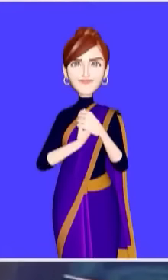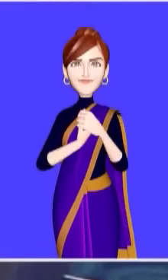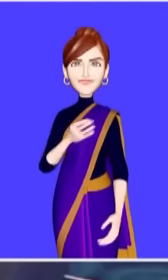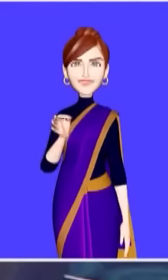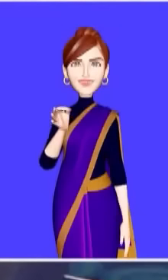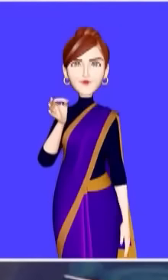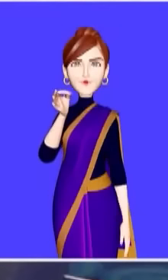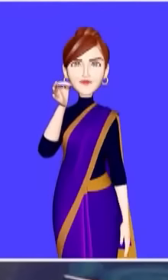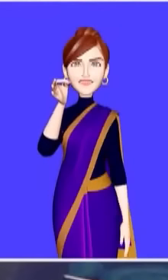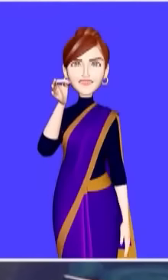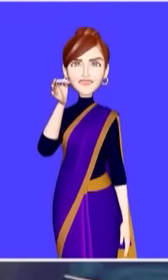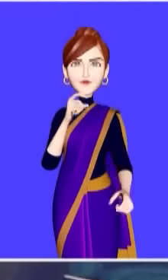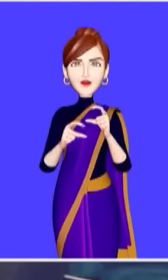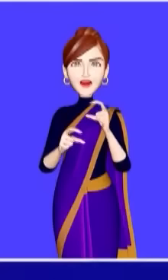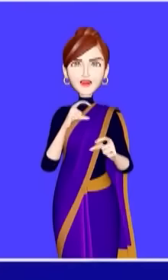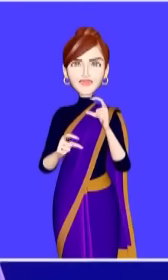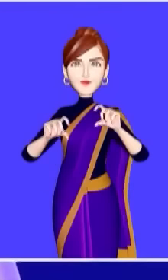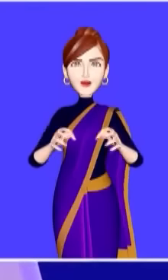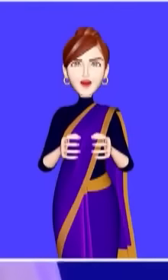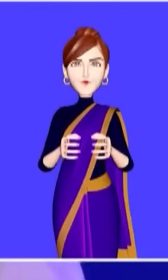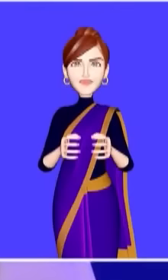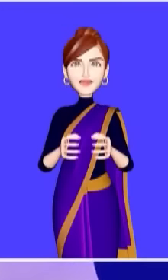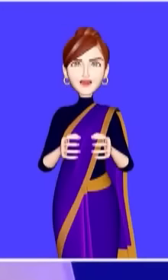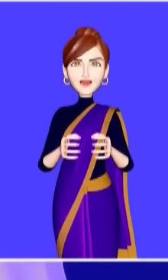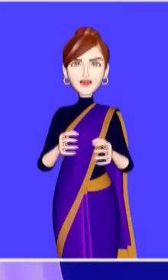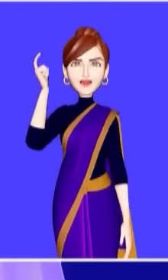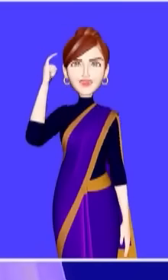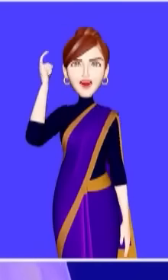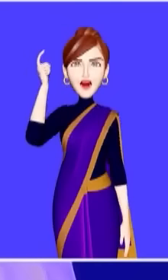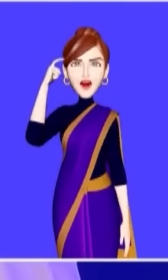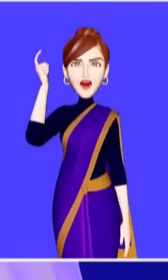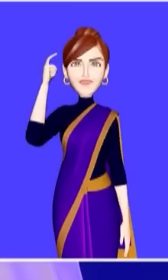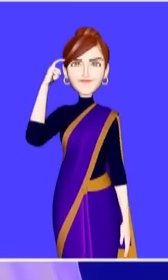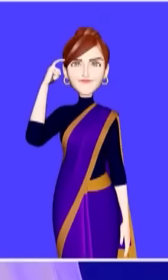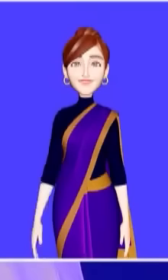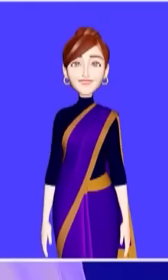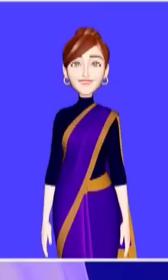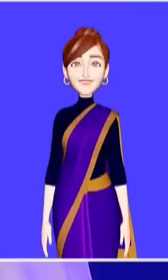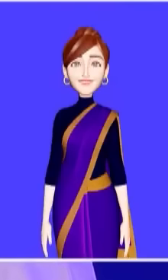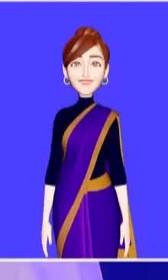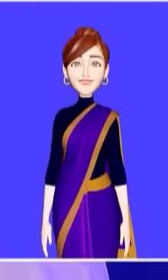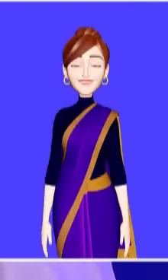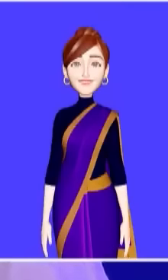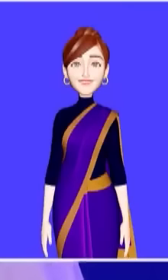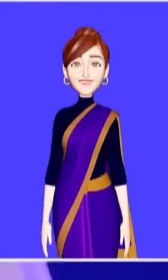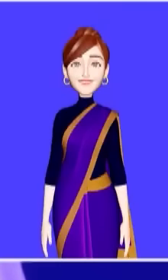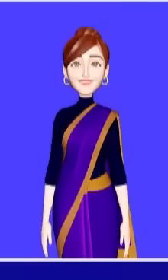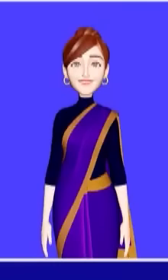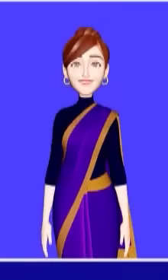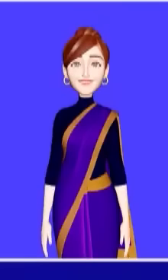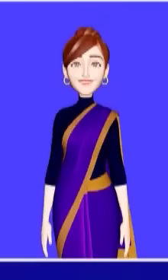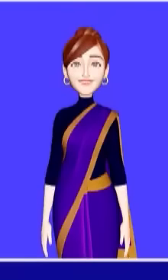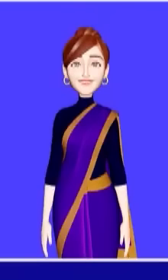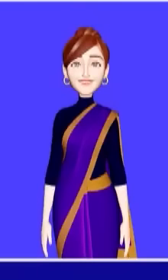वर्तमान पीढ़ी के साथ ही हमें इस बात की भी चिंता करनी है कि आने